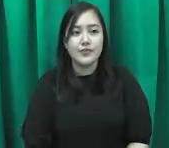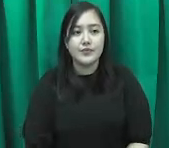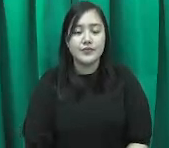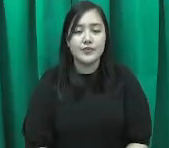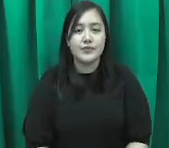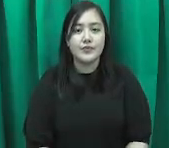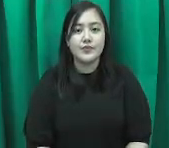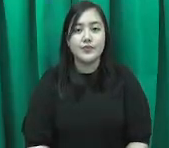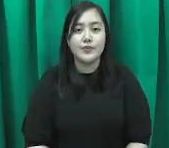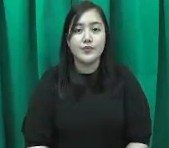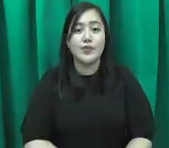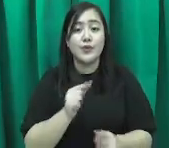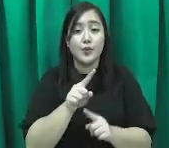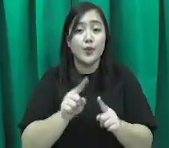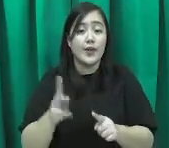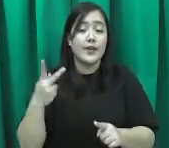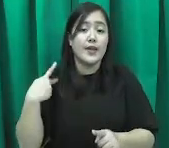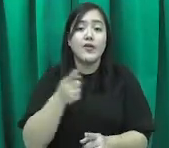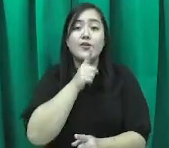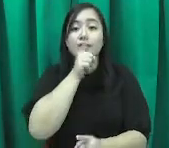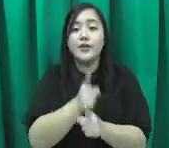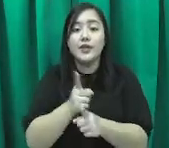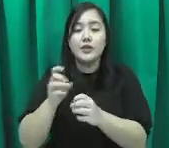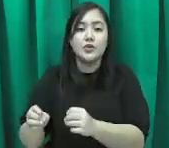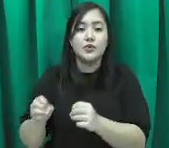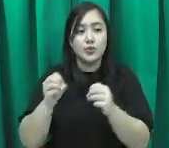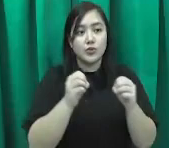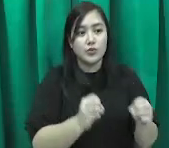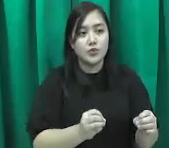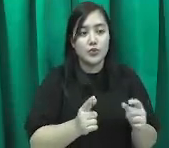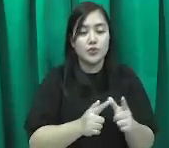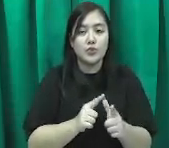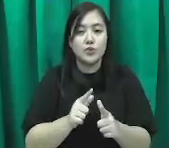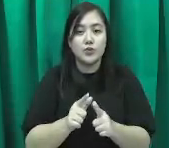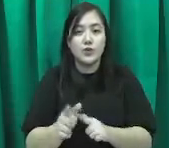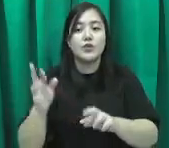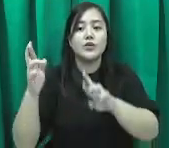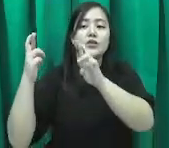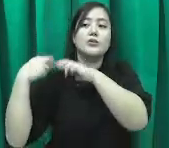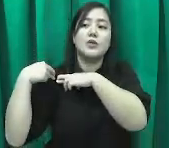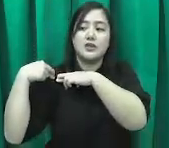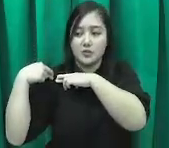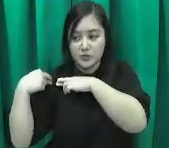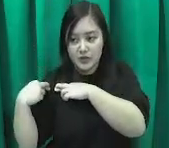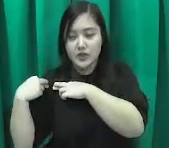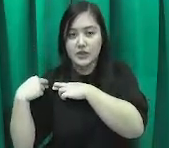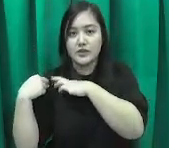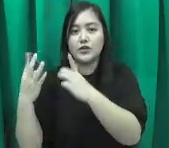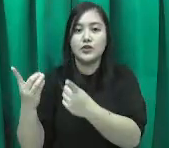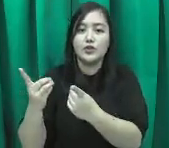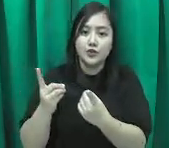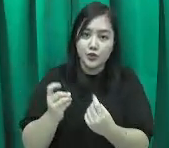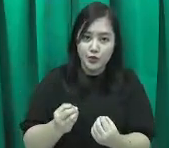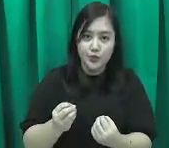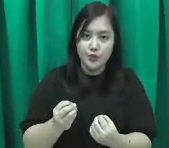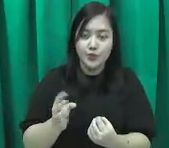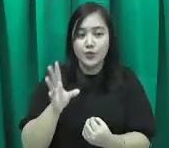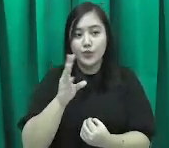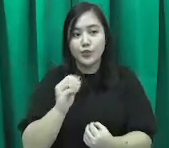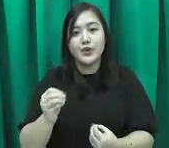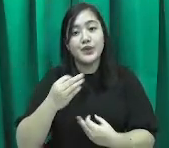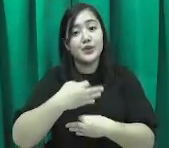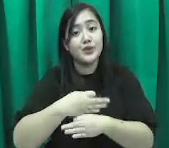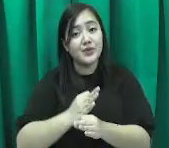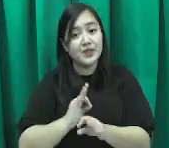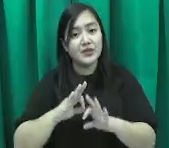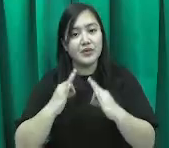natin, nade-define lahat ng yung function responsibilities natin. And responsibilities. Oh. Yeah. So magiging maayos yan dahil sa organization